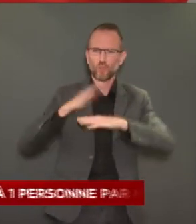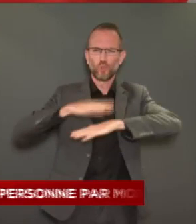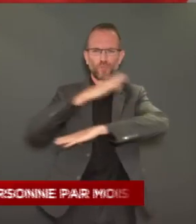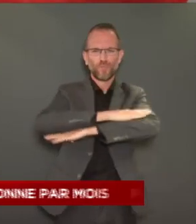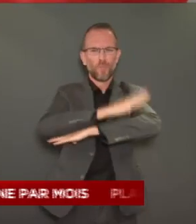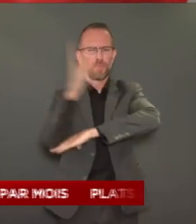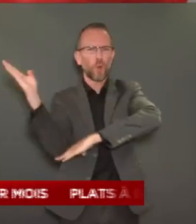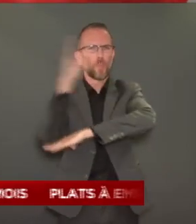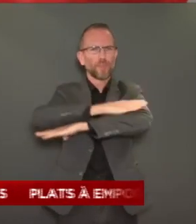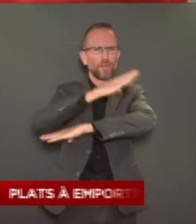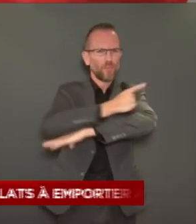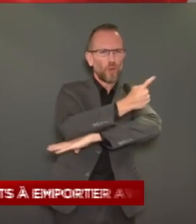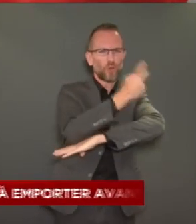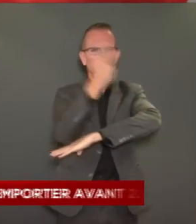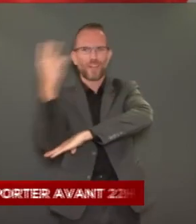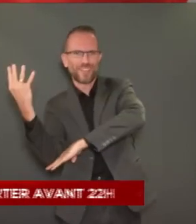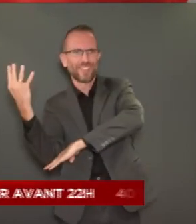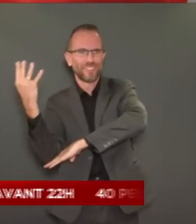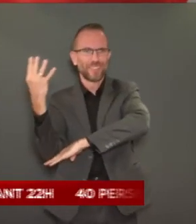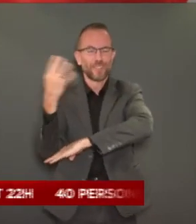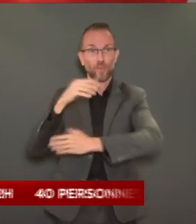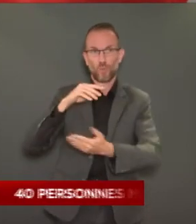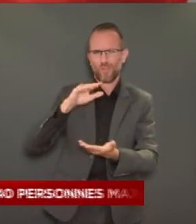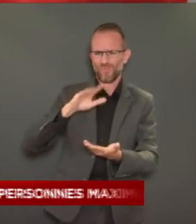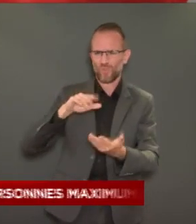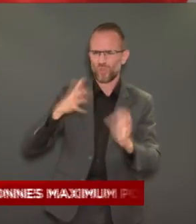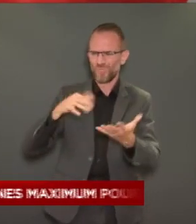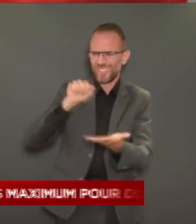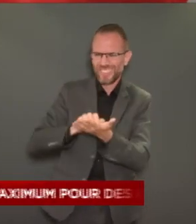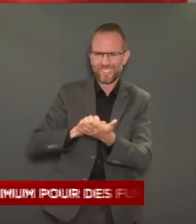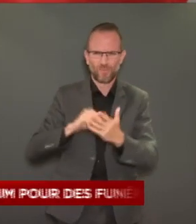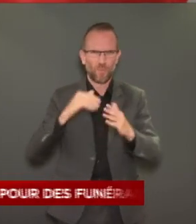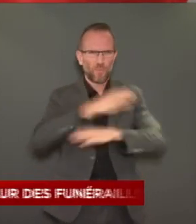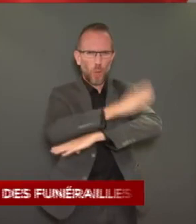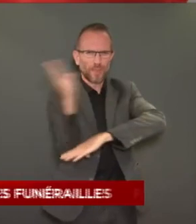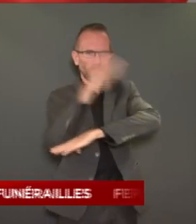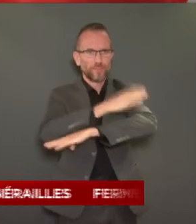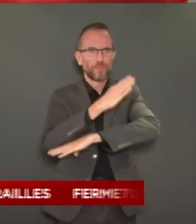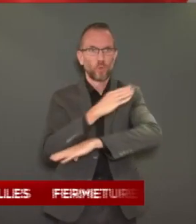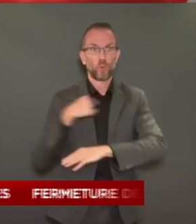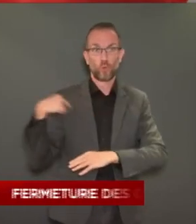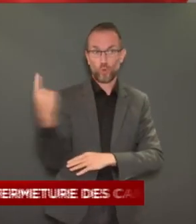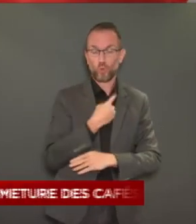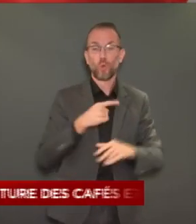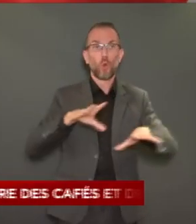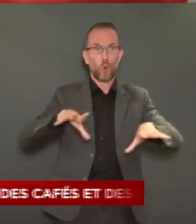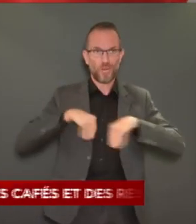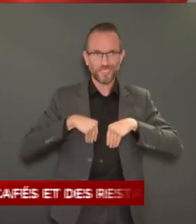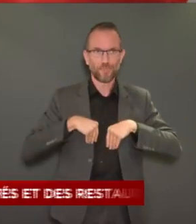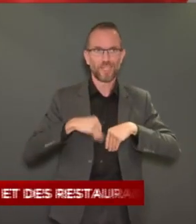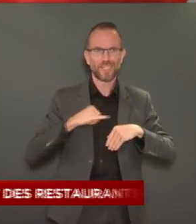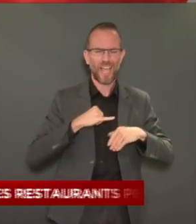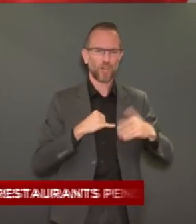Qu'est-ce qu'on a décidé sur le baromètre? En fait, on a accepté le principe qu'il y a ces niveaux d'alerte, et